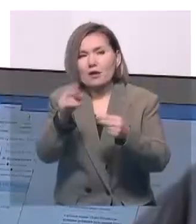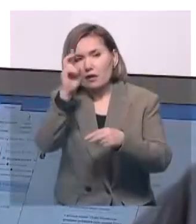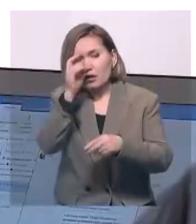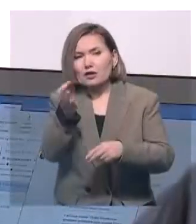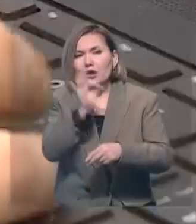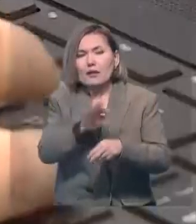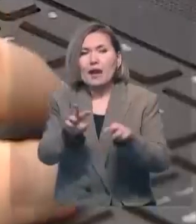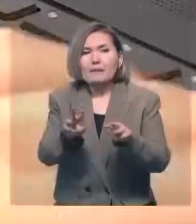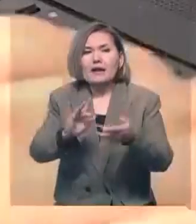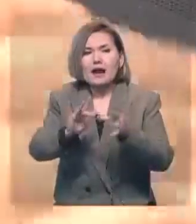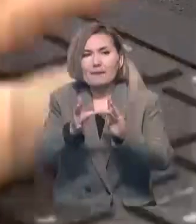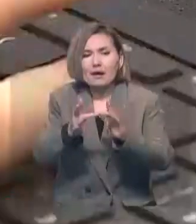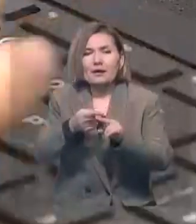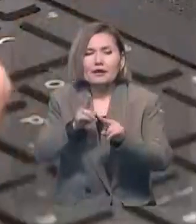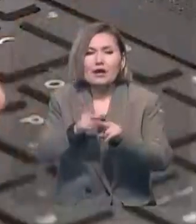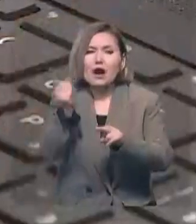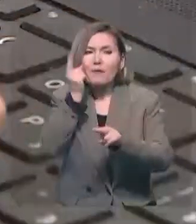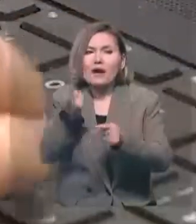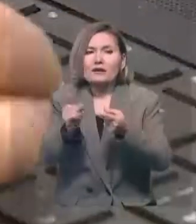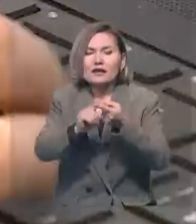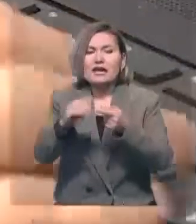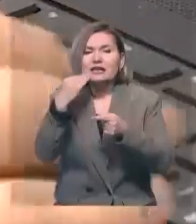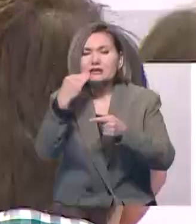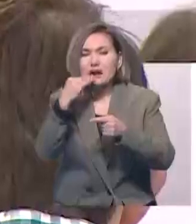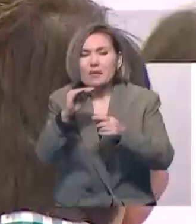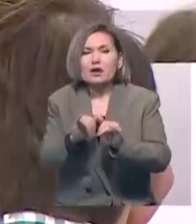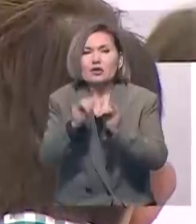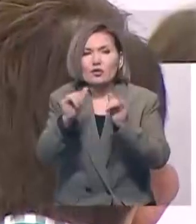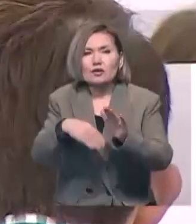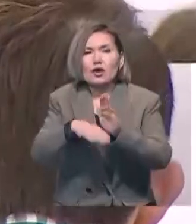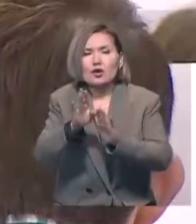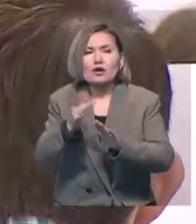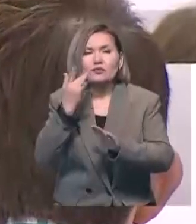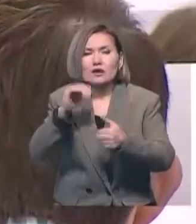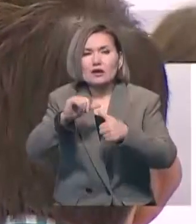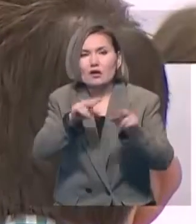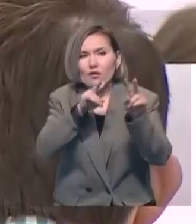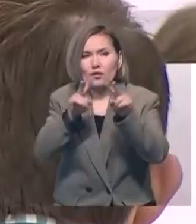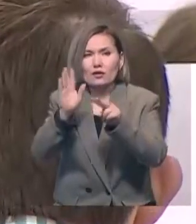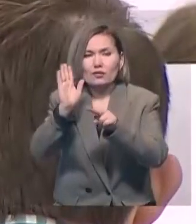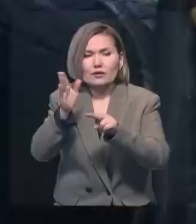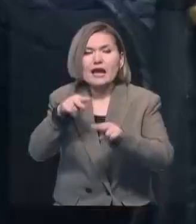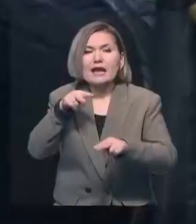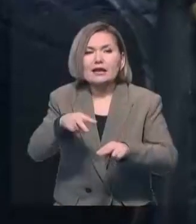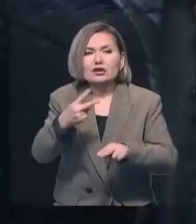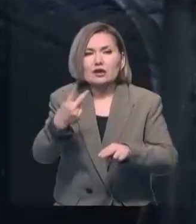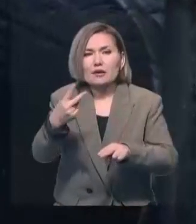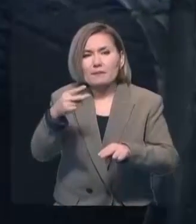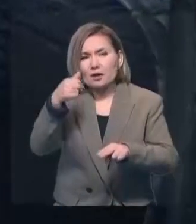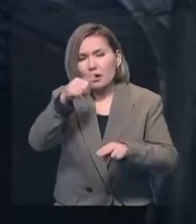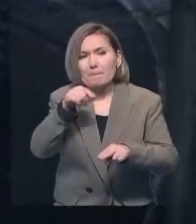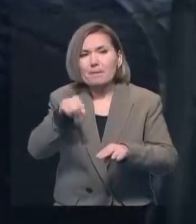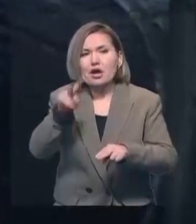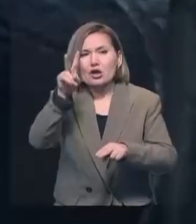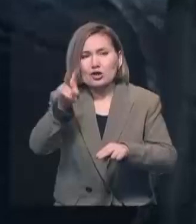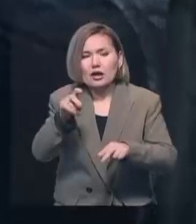түскен. Министрлік интернет желісі мен мобильді байланыстың сапасын арттыру мақсатында ұдайы бақылау жүргізіп келеді. 2022 жылы